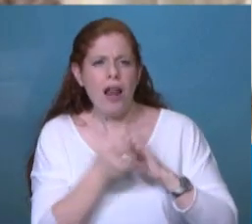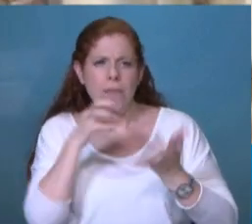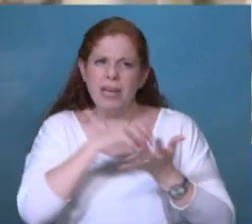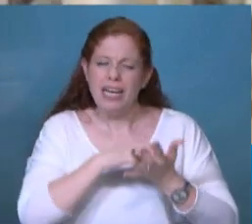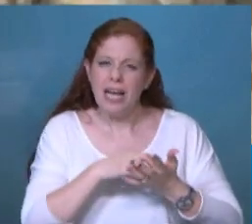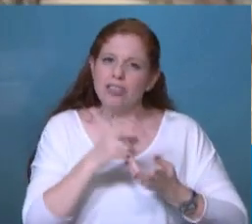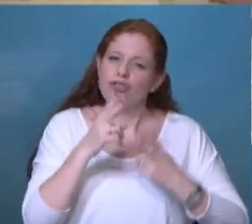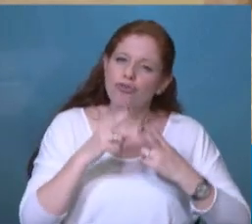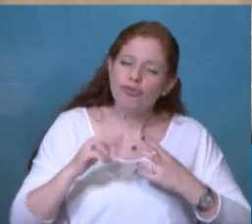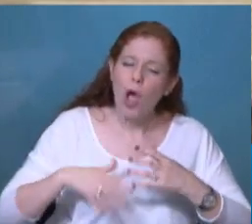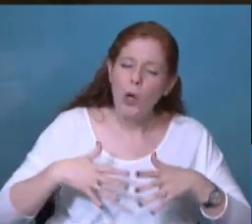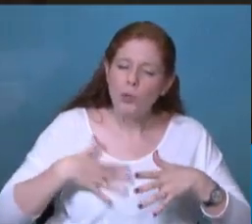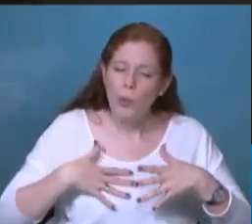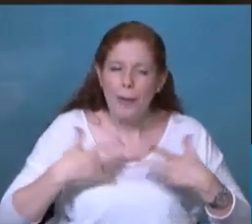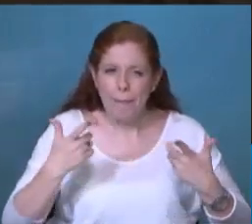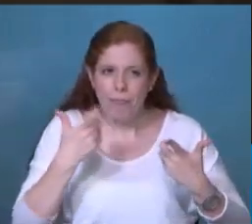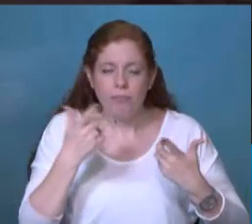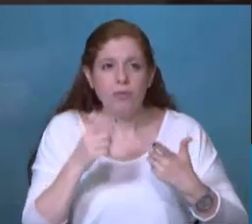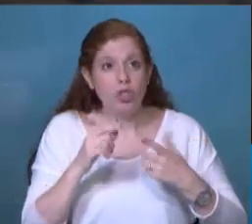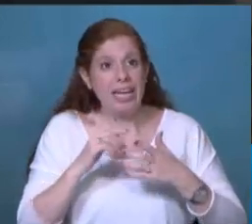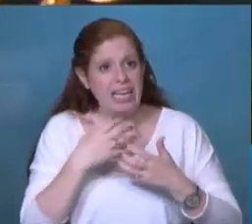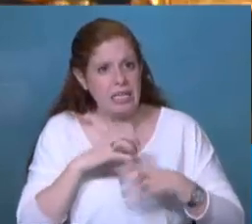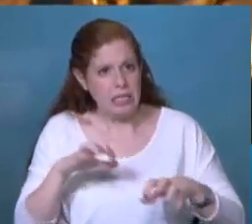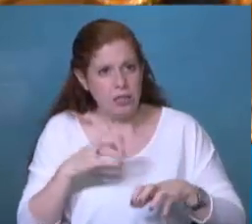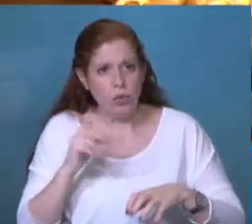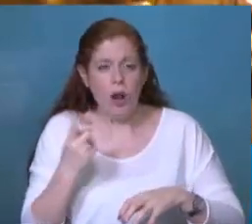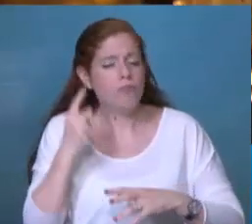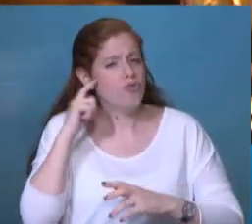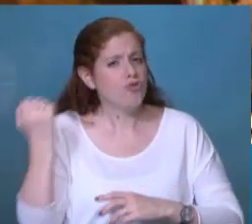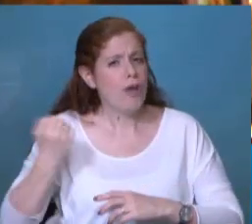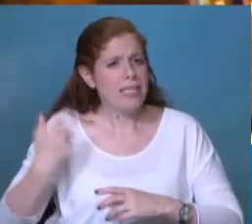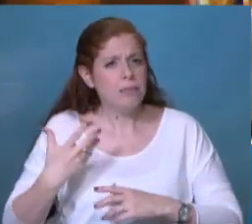לא פעם את הוותיקן. שייקספיר שאב ממנה השראה, אחד